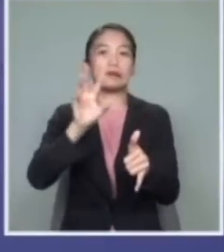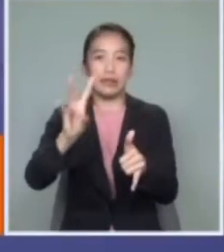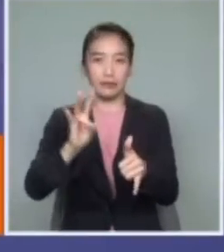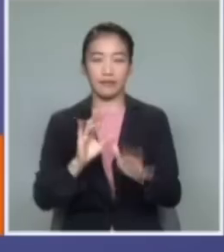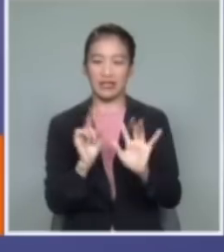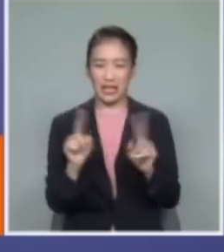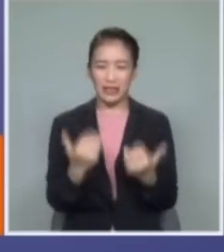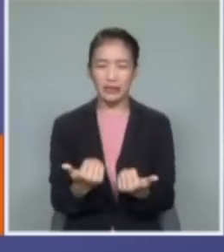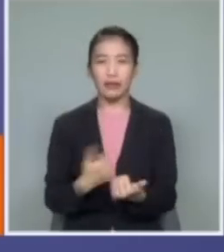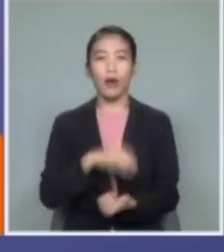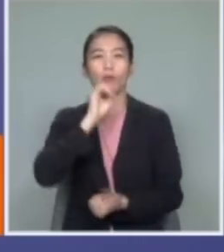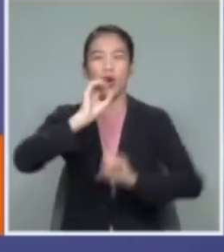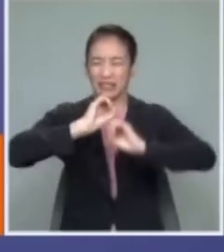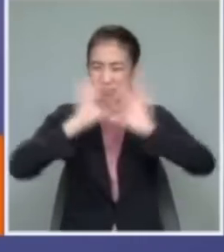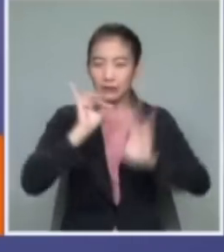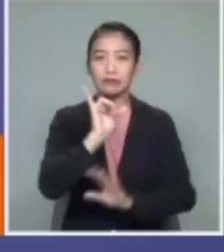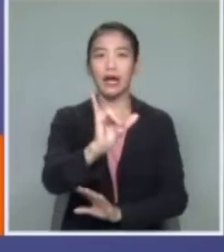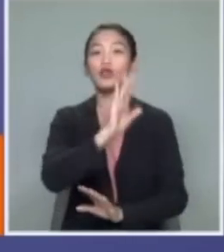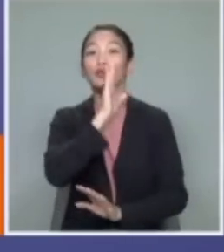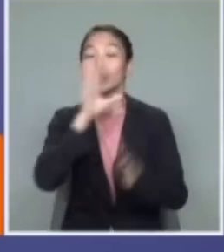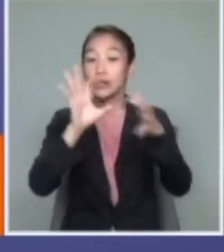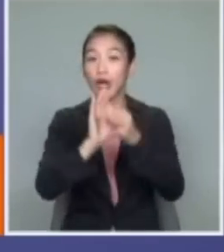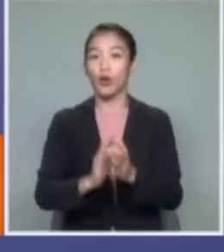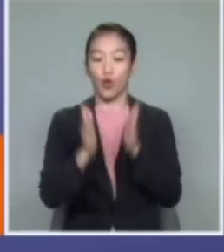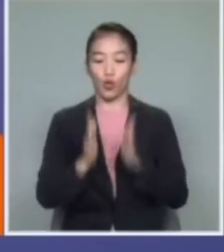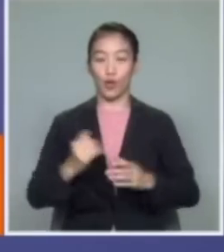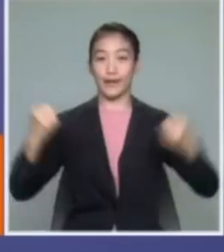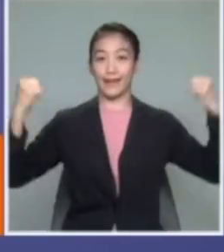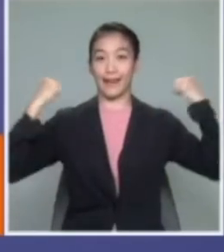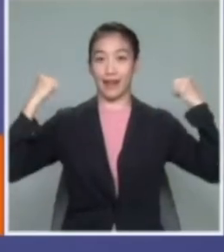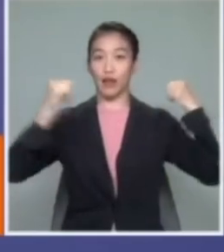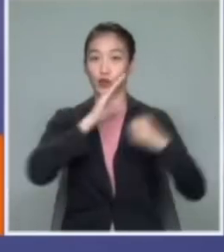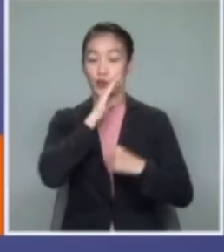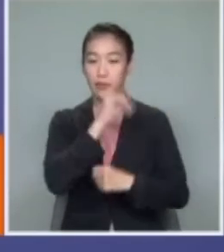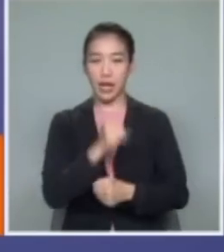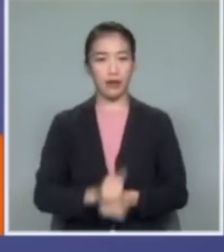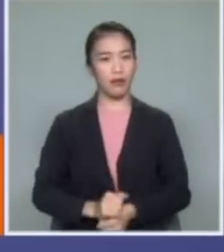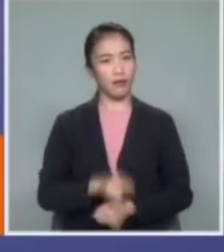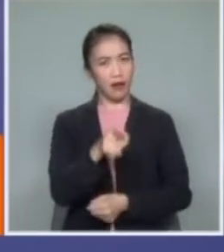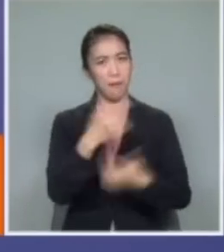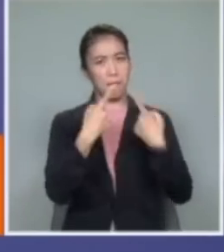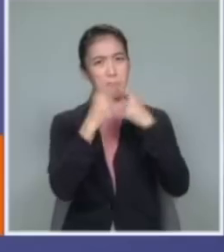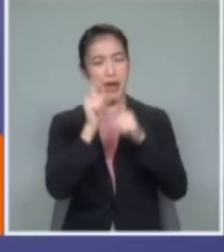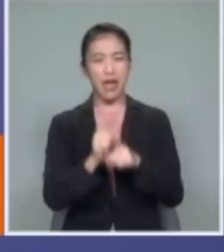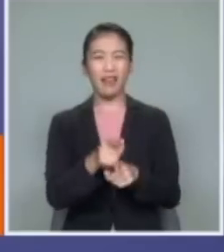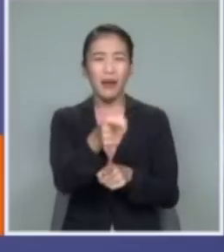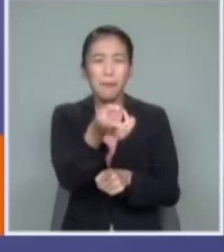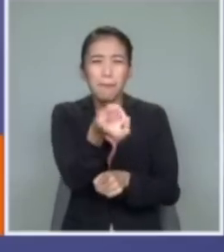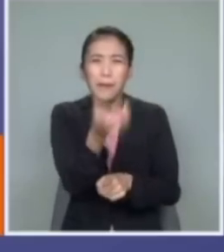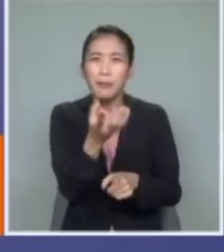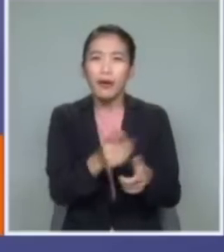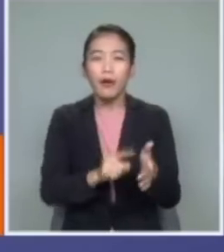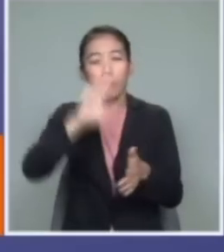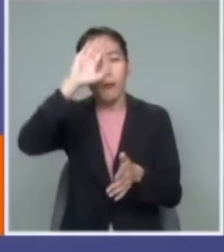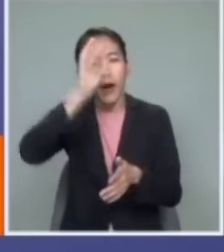าสตร์ยังไม่รู้ว่าอะไรคือปัจจัยที่ทำให้คนแข็งแรงเท่าๆกัน2คนบางคนอาการน้อยมากแต่บางคนก็อาการค่อนข้างเยอ